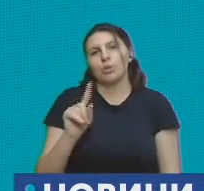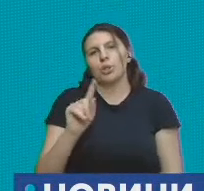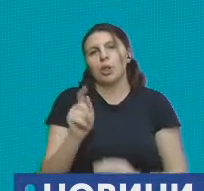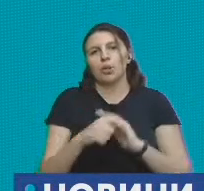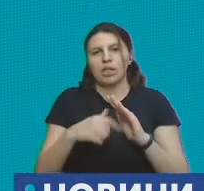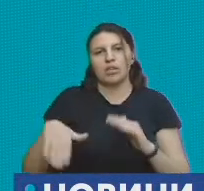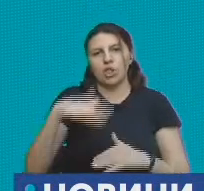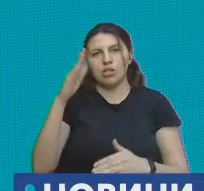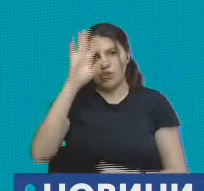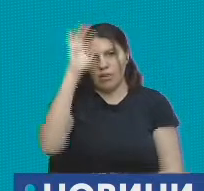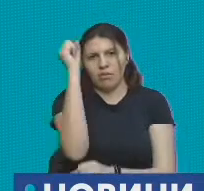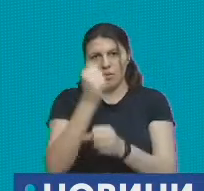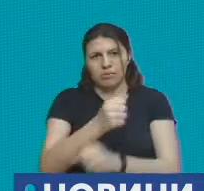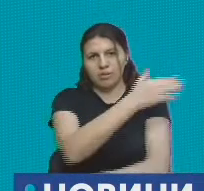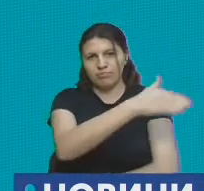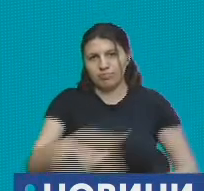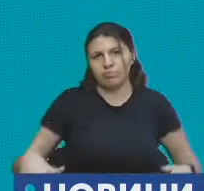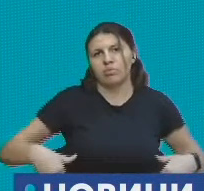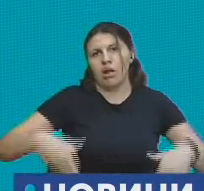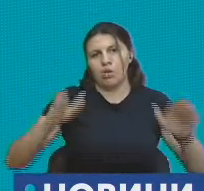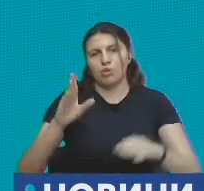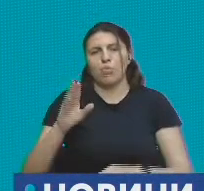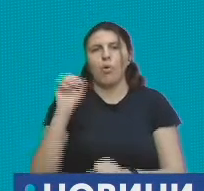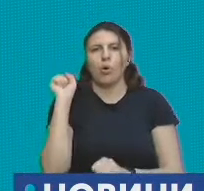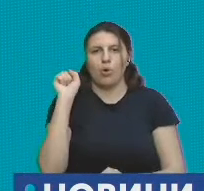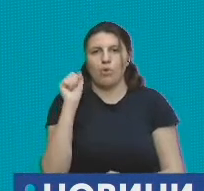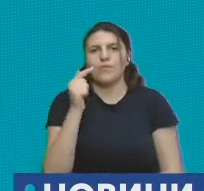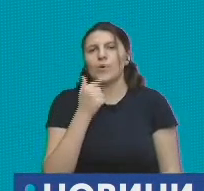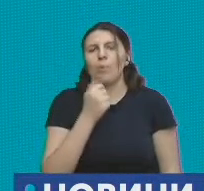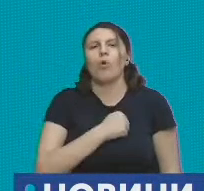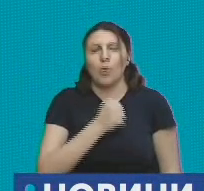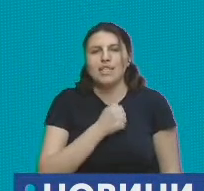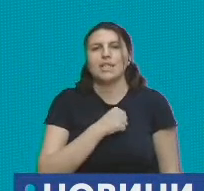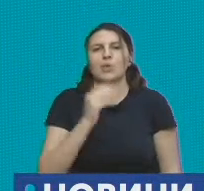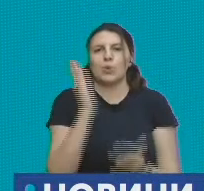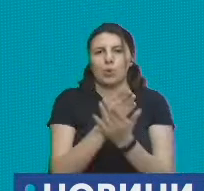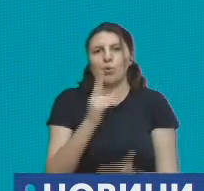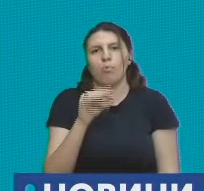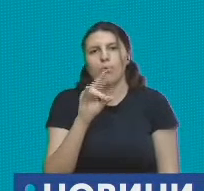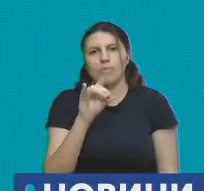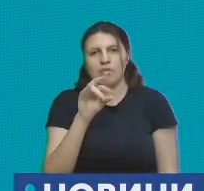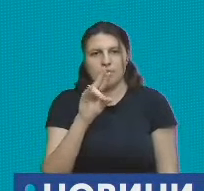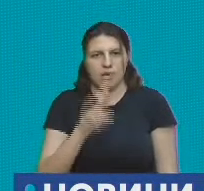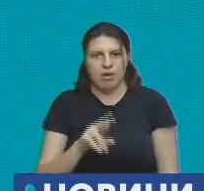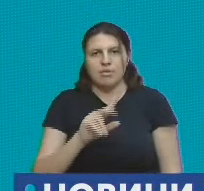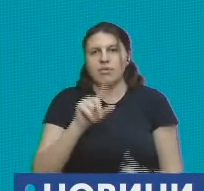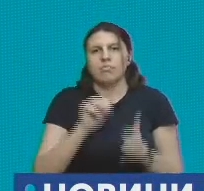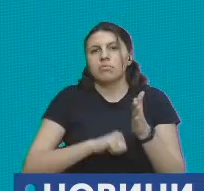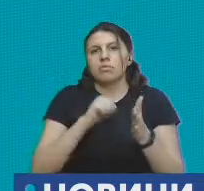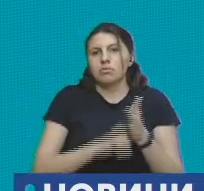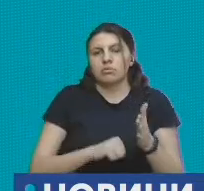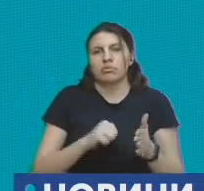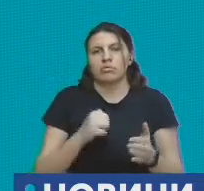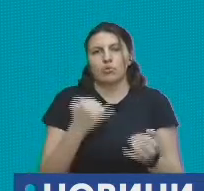шахтарі перекрили трасу Покровськ-Добропілля. Мітингували через невиплату заробітної плати. Гірники не отримують гроші з жовтня.